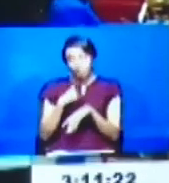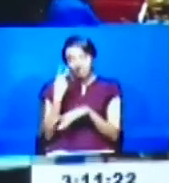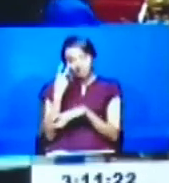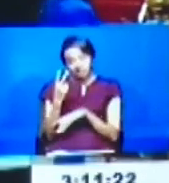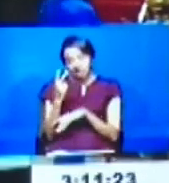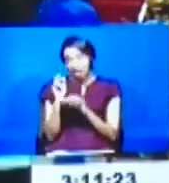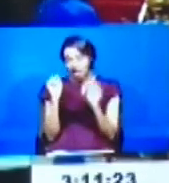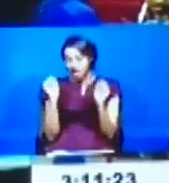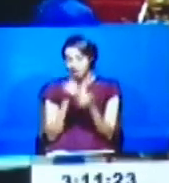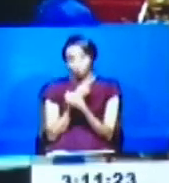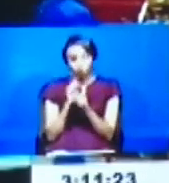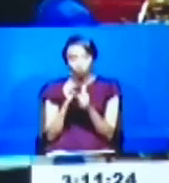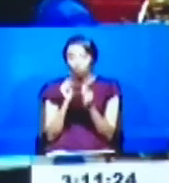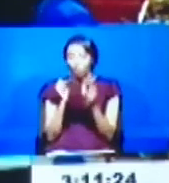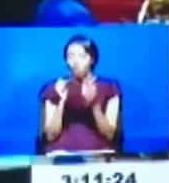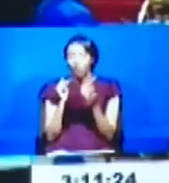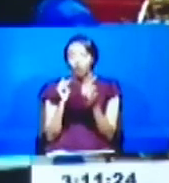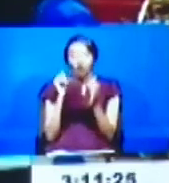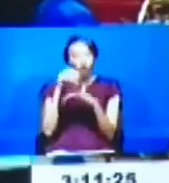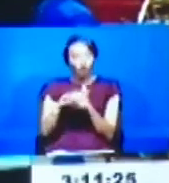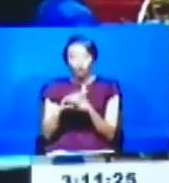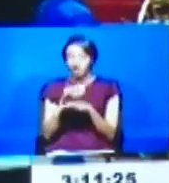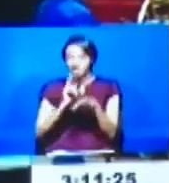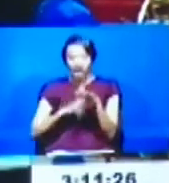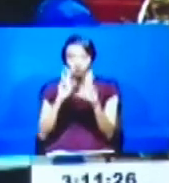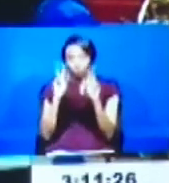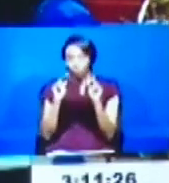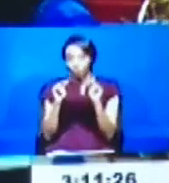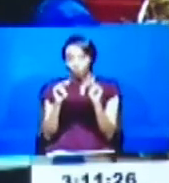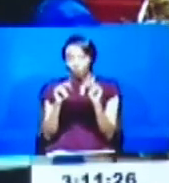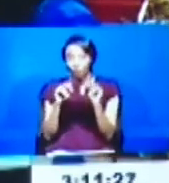group eyaba Kikuyu already abataliimu ate already